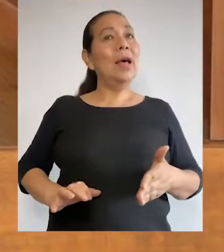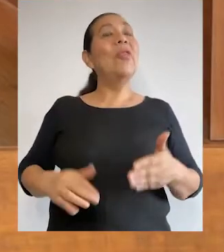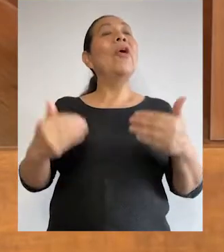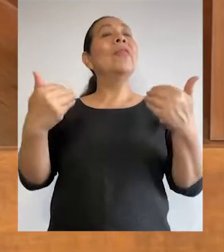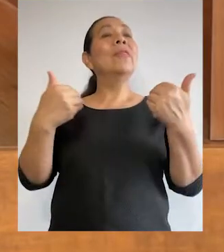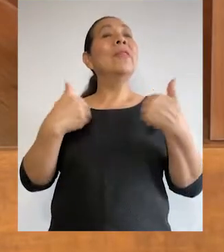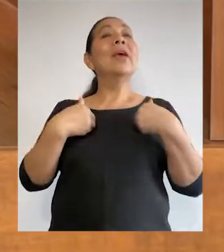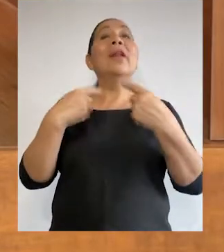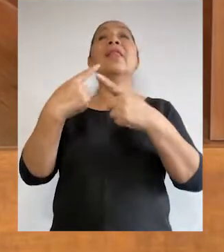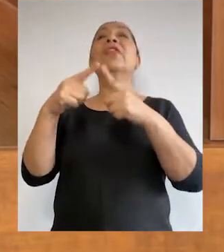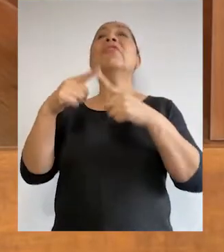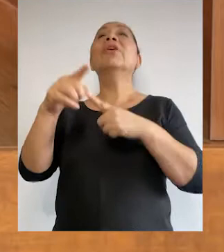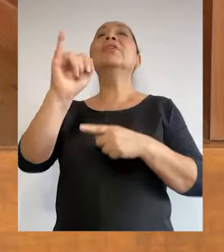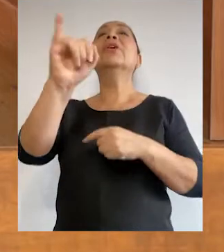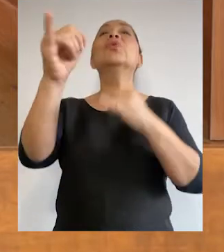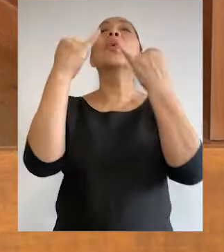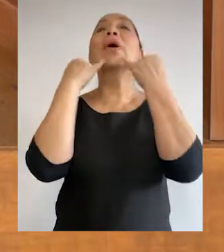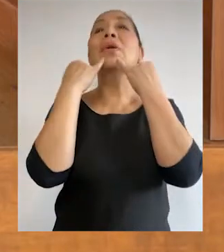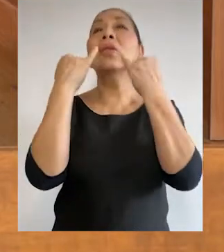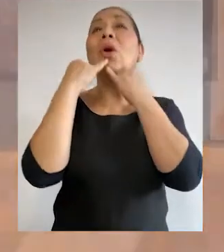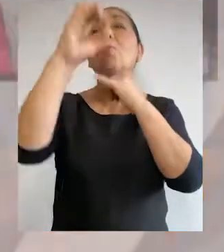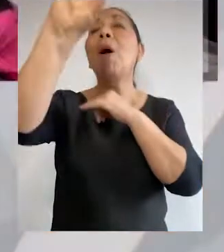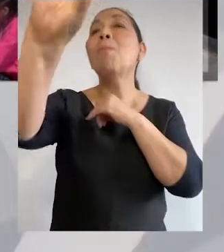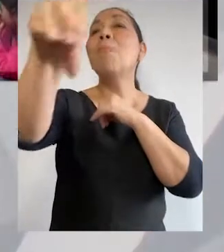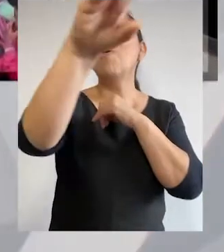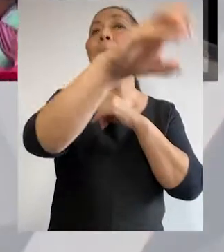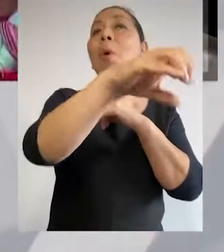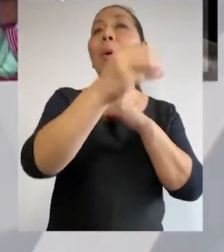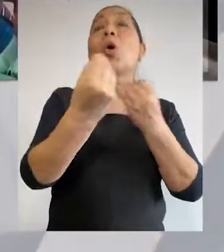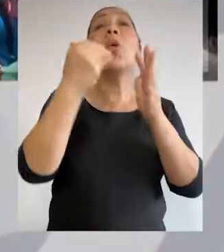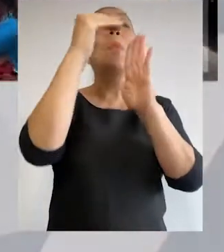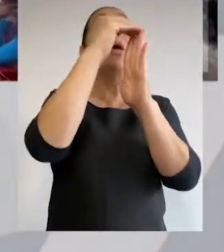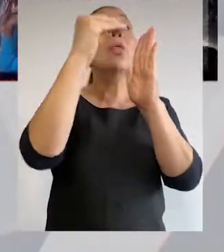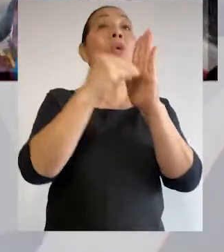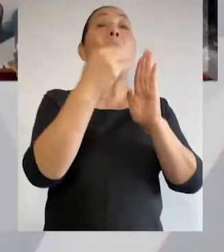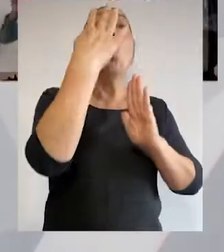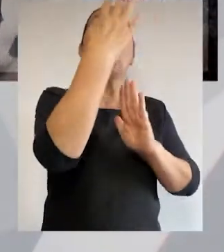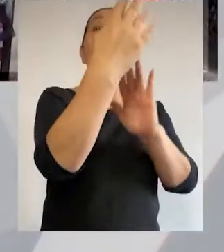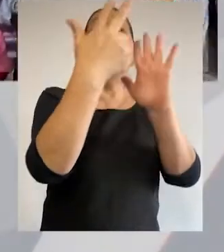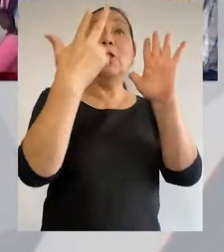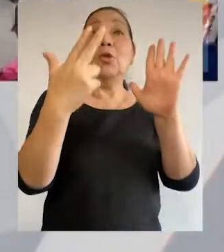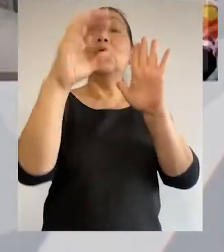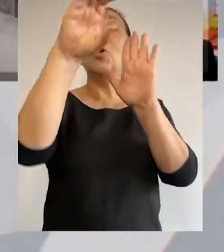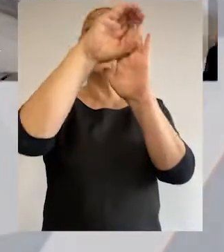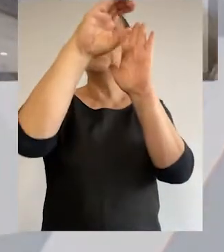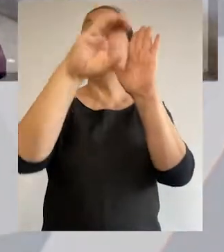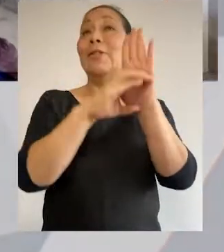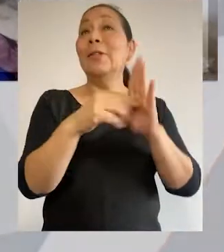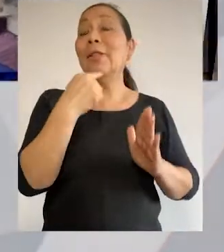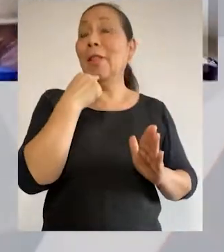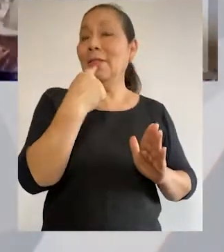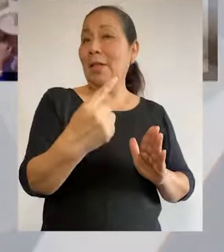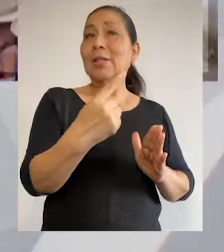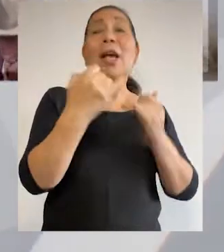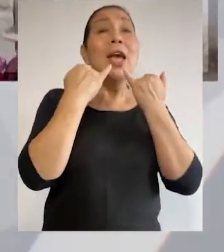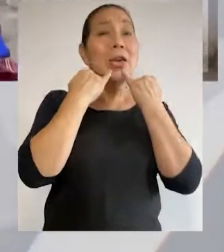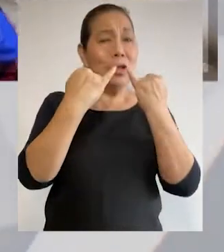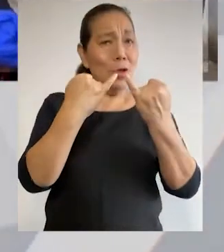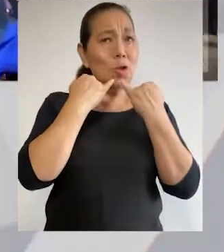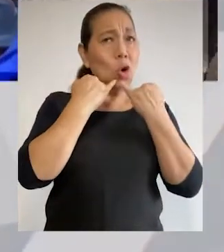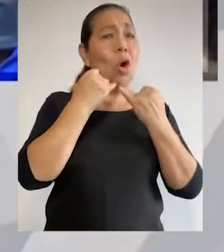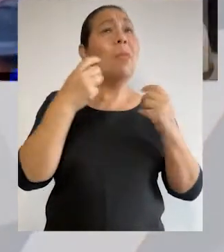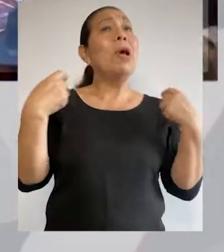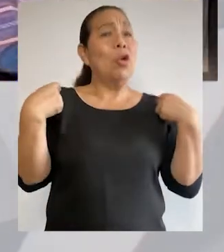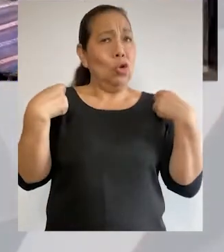Perú Estadupim imaymana llaqtasimikunakan. Constitución Patawachunka pusaqniyuq artículo niskapim